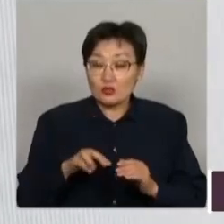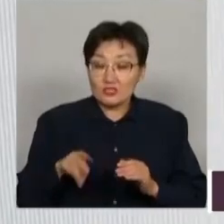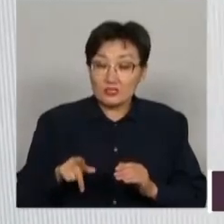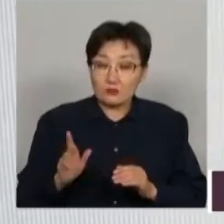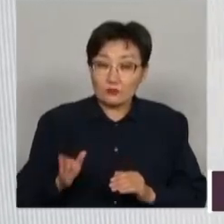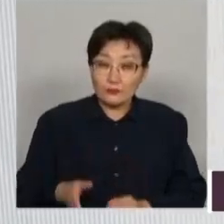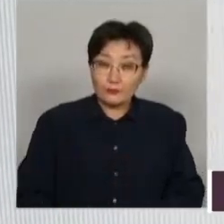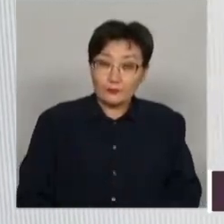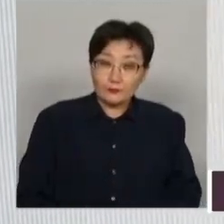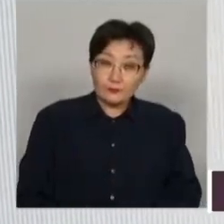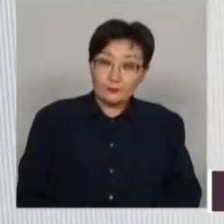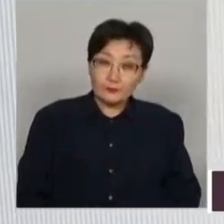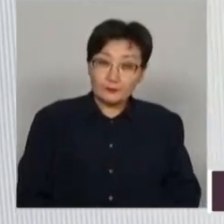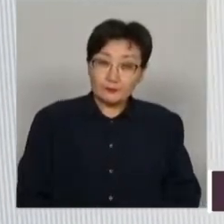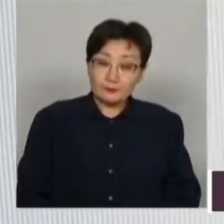тенге.